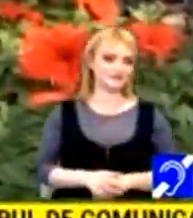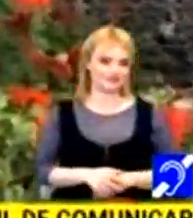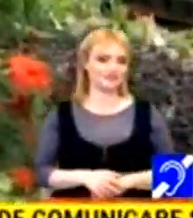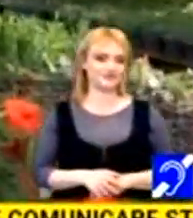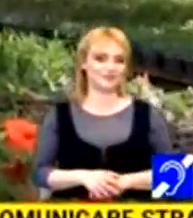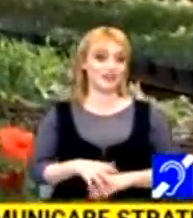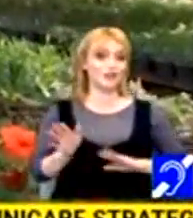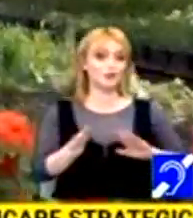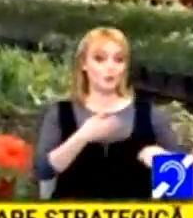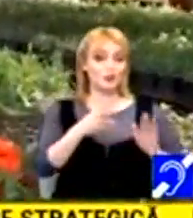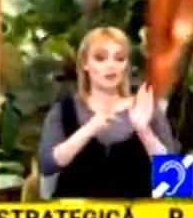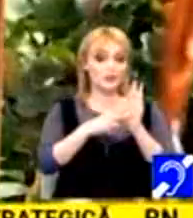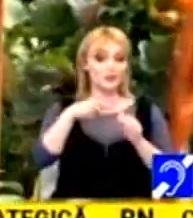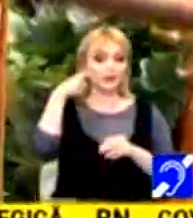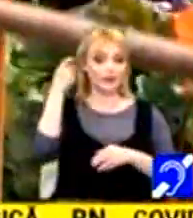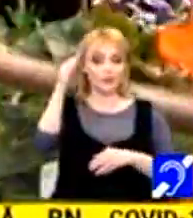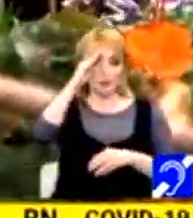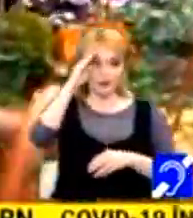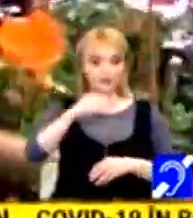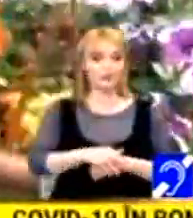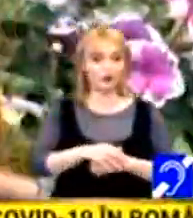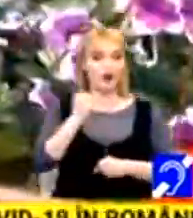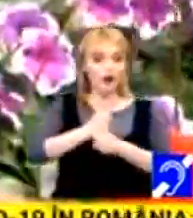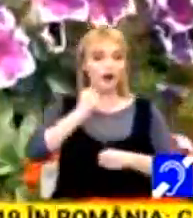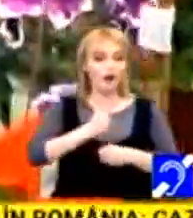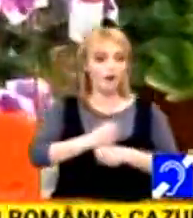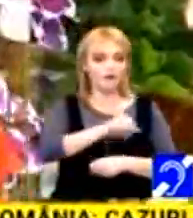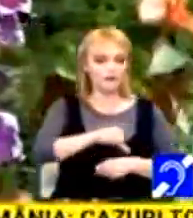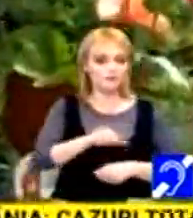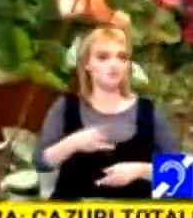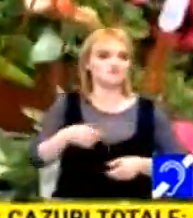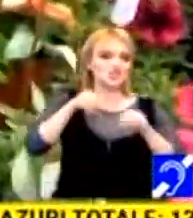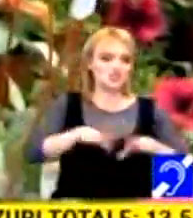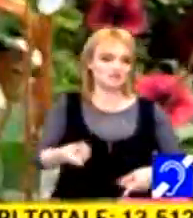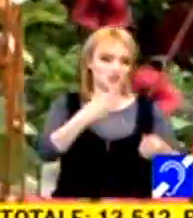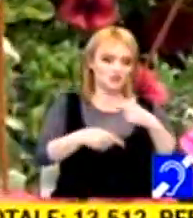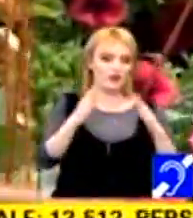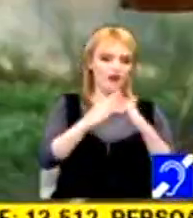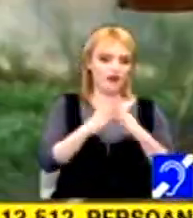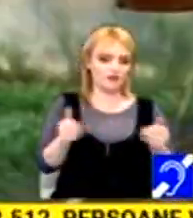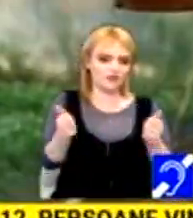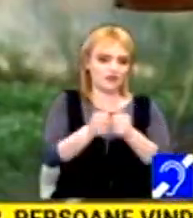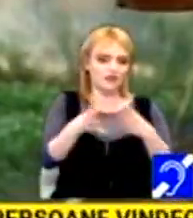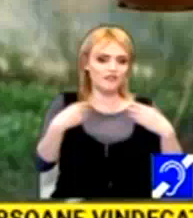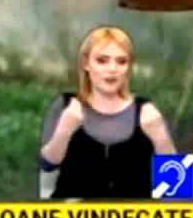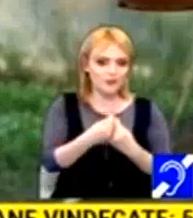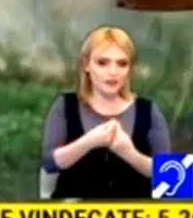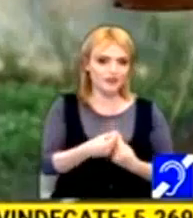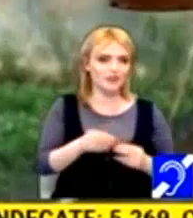afacerii și după 7 ani de muncă în străinătate s-a stabilit acasă, lângă flori și lângă familie. Foarte mare plăcere, pentru